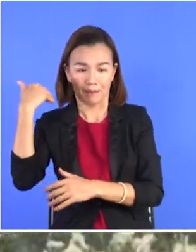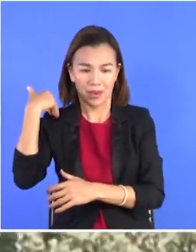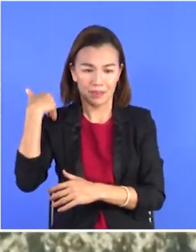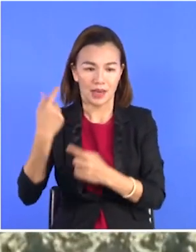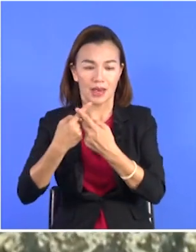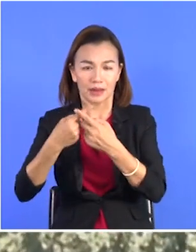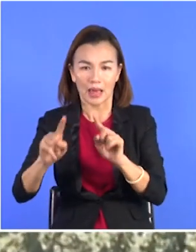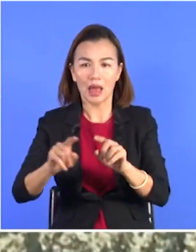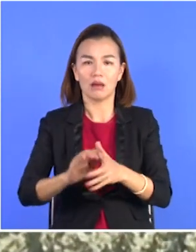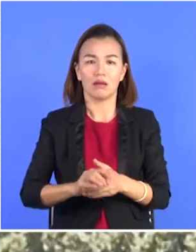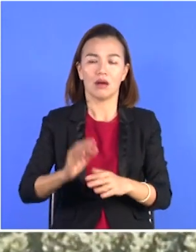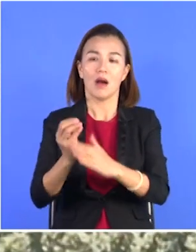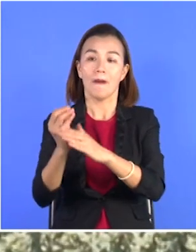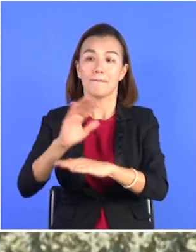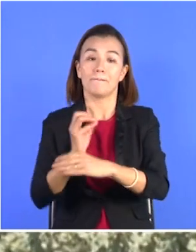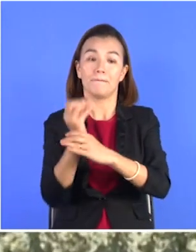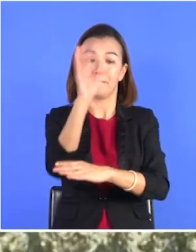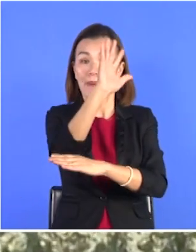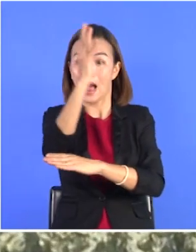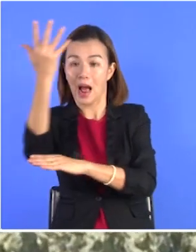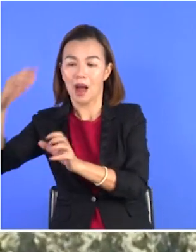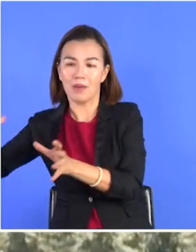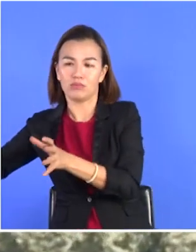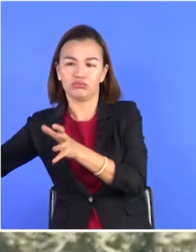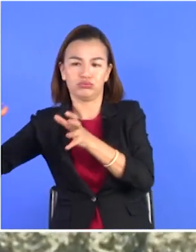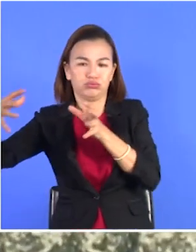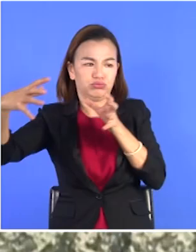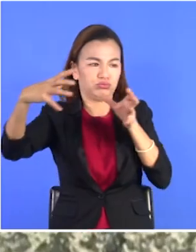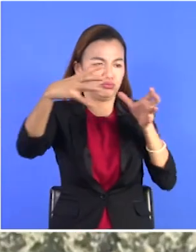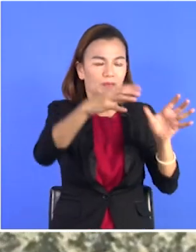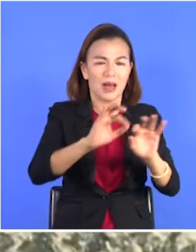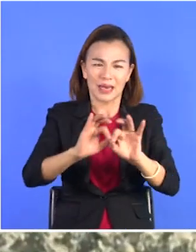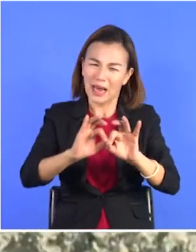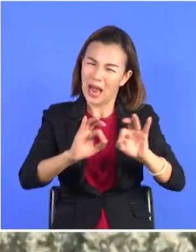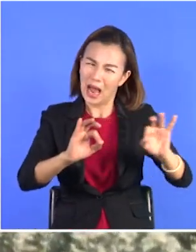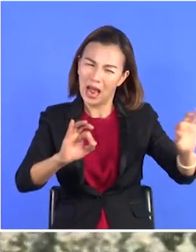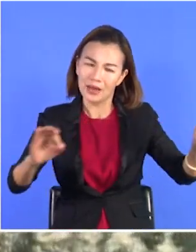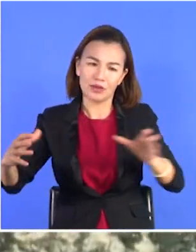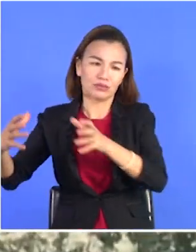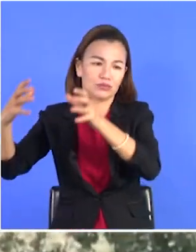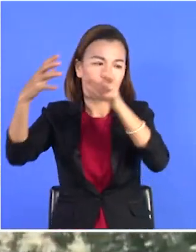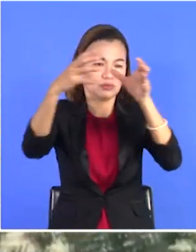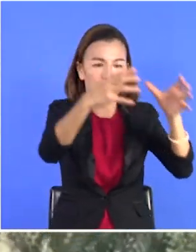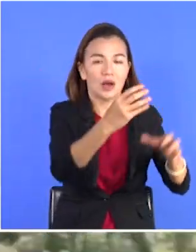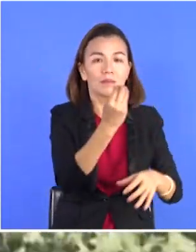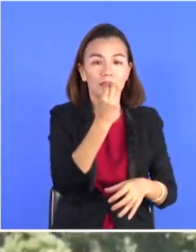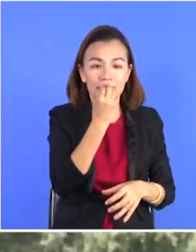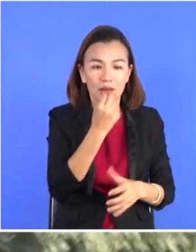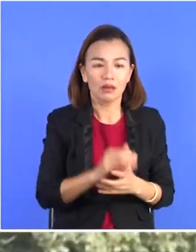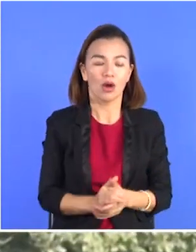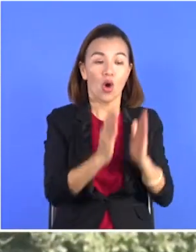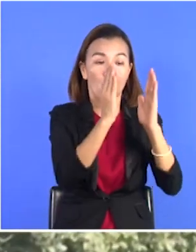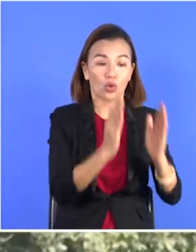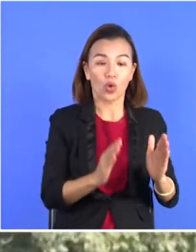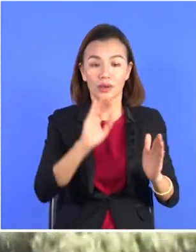ก็เดินมาไกลอ่าเดินออกมาทางไกลเลยมาหากินว่าอย่างงั้นเถอะเออนี่เอ้าทำไงจะให้คนกับช้างได้อยู่ด้วยกันได้แบบไม่มี